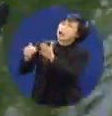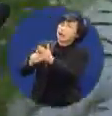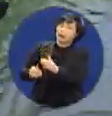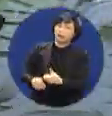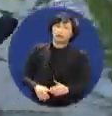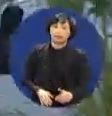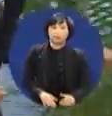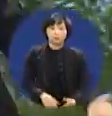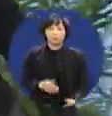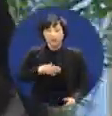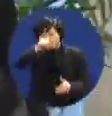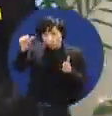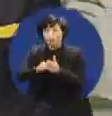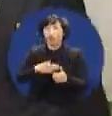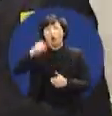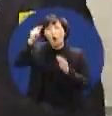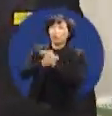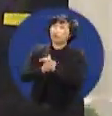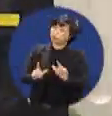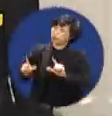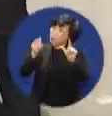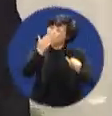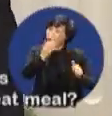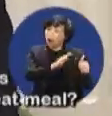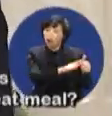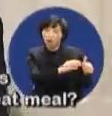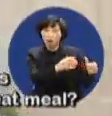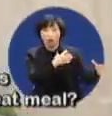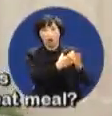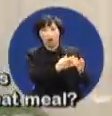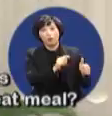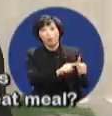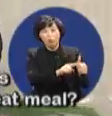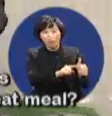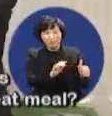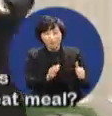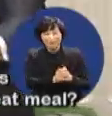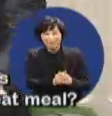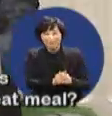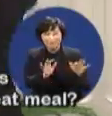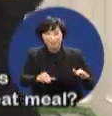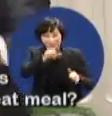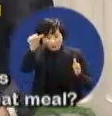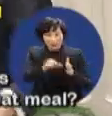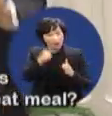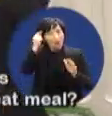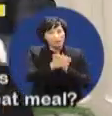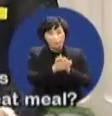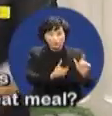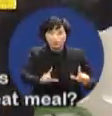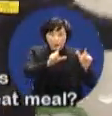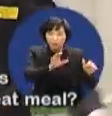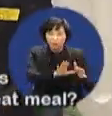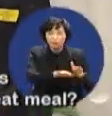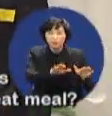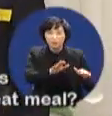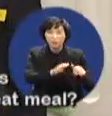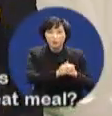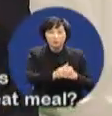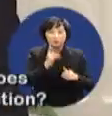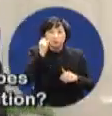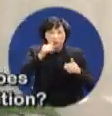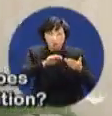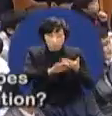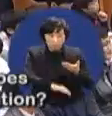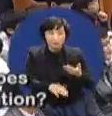좀. 내 인생 내가 알아서 살아요. 그럼 지 인생 지가 알아서 살면 모두 집에서 밥도 먹고 산 나가지.